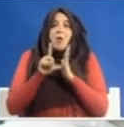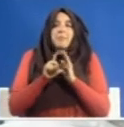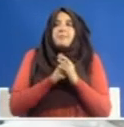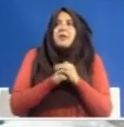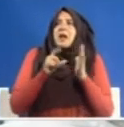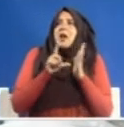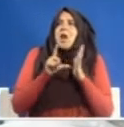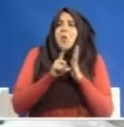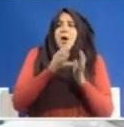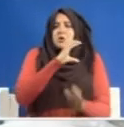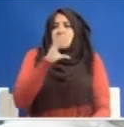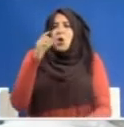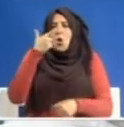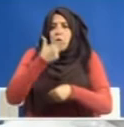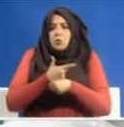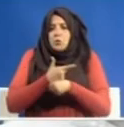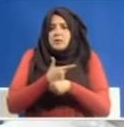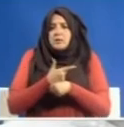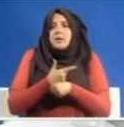من قانون